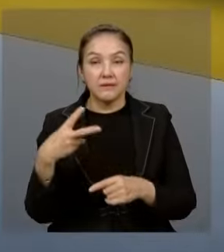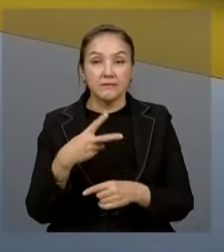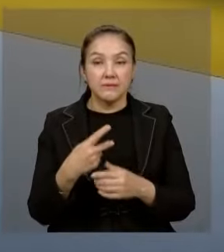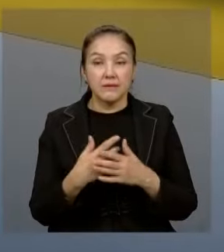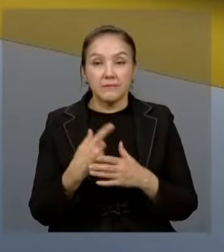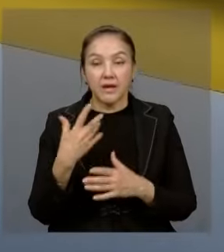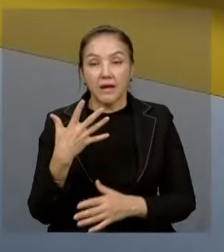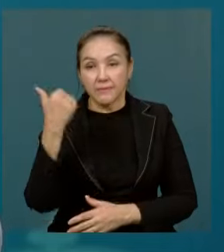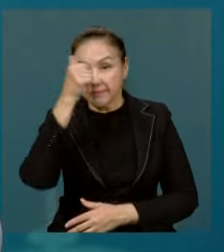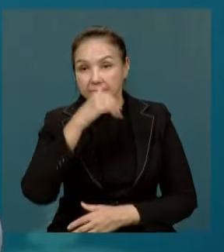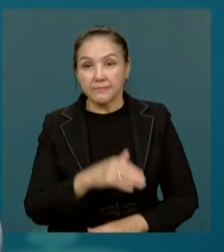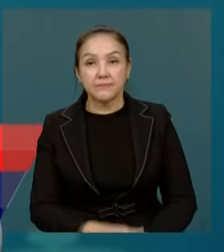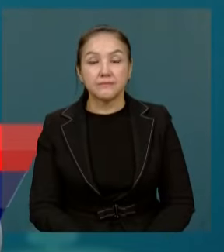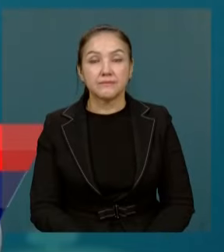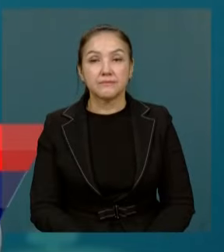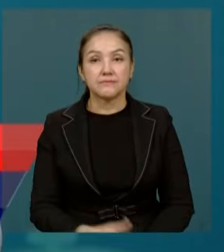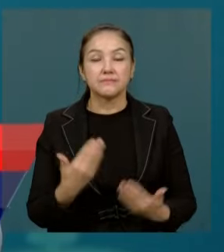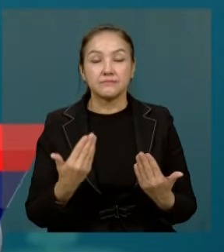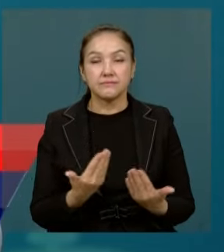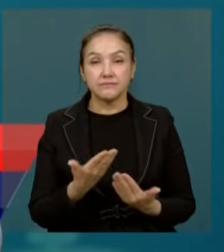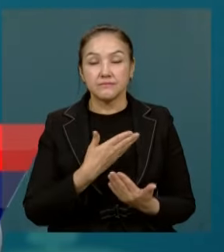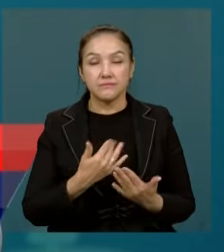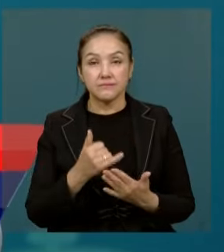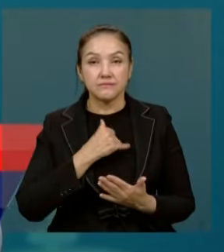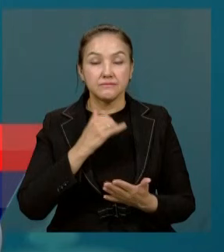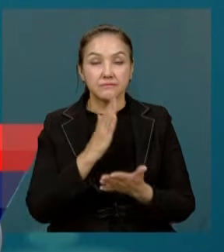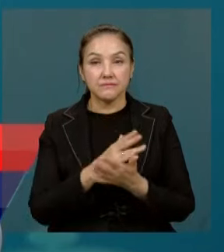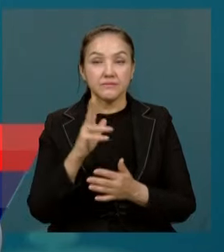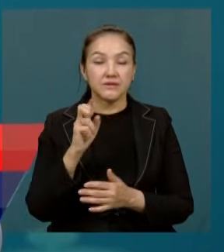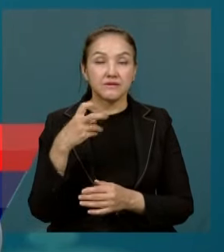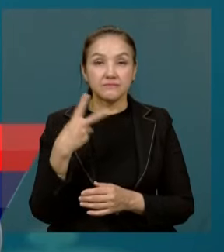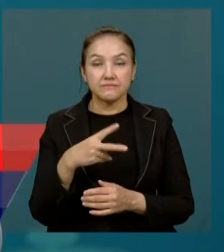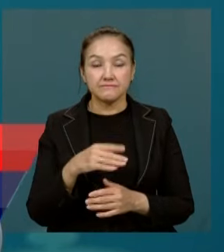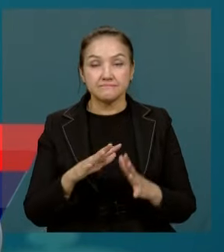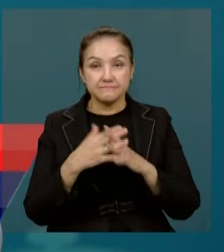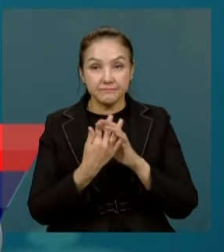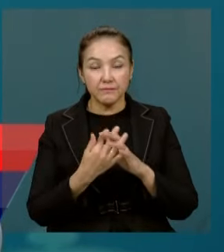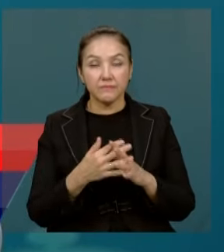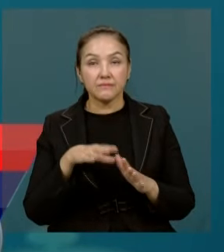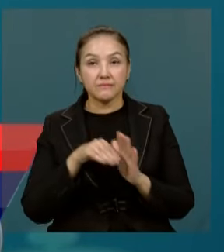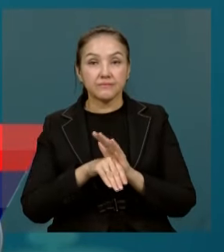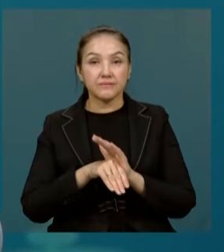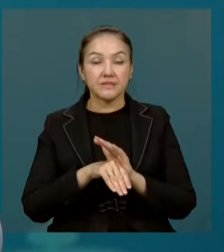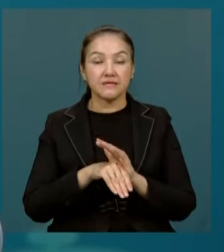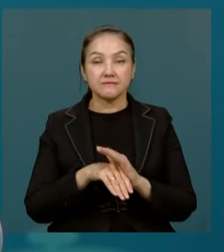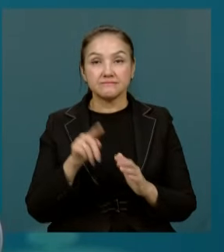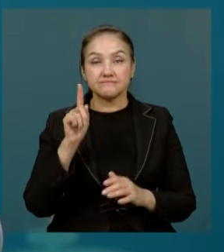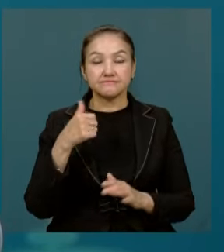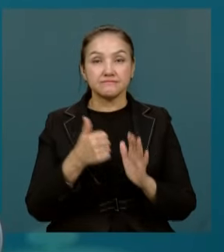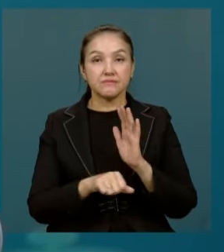2025 год на Сего де у нас имеется 320 сельских населённых пунктов Из них